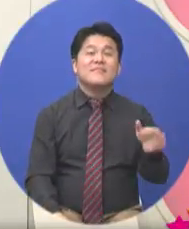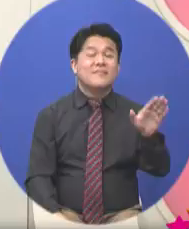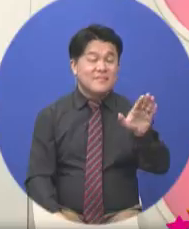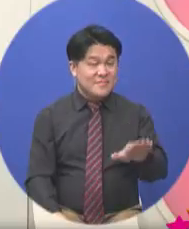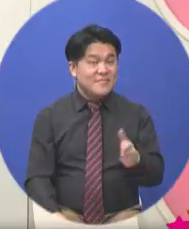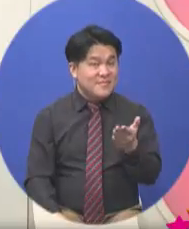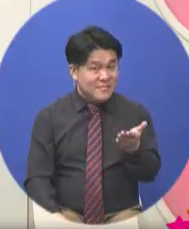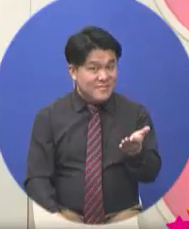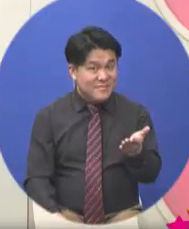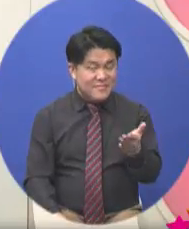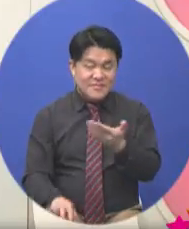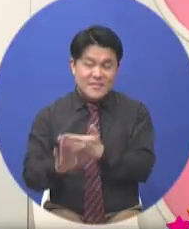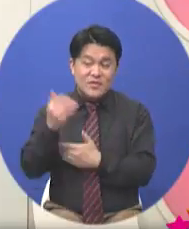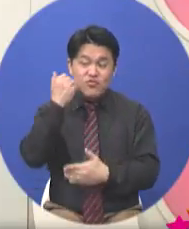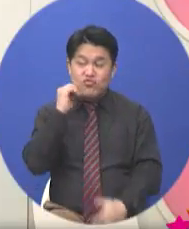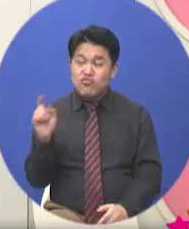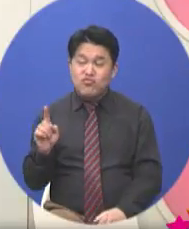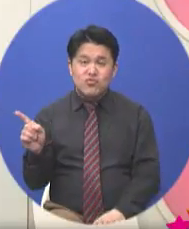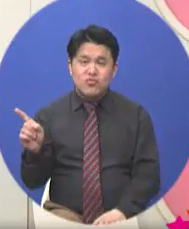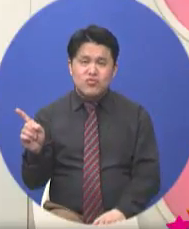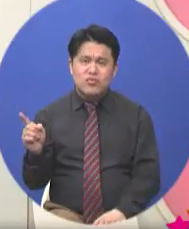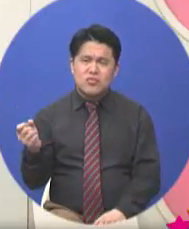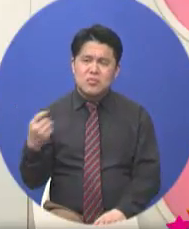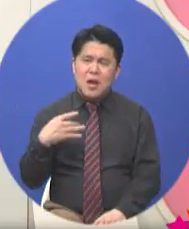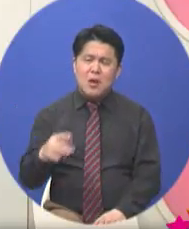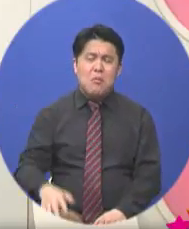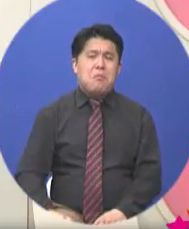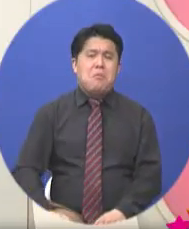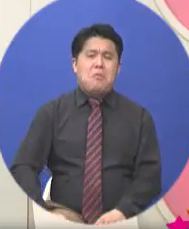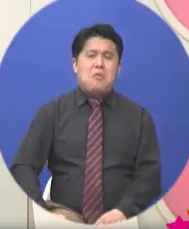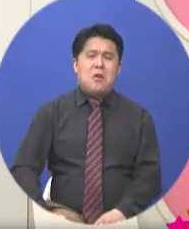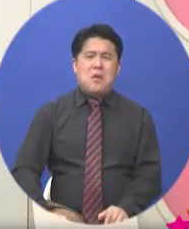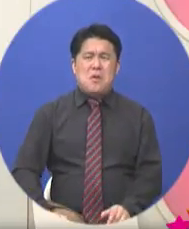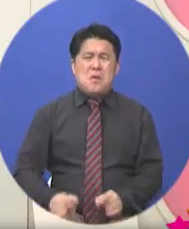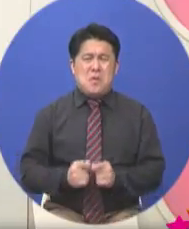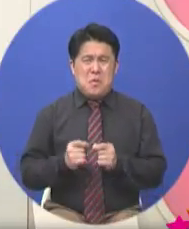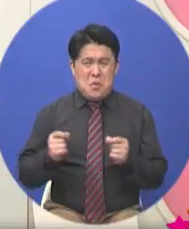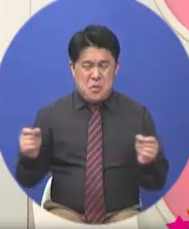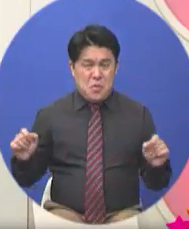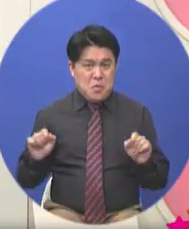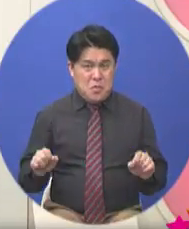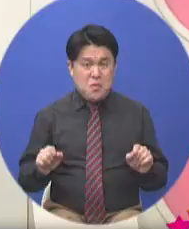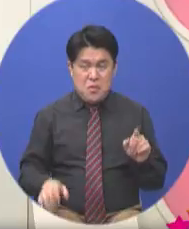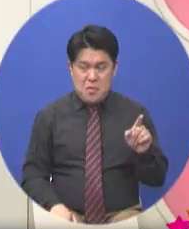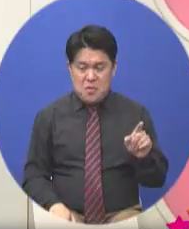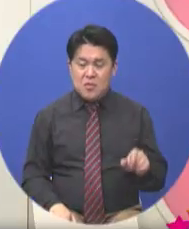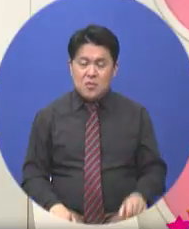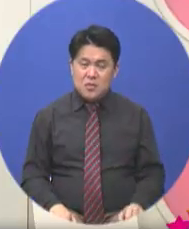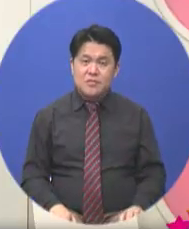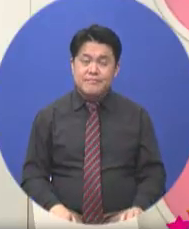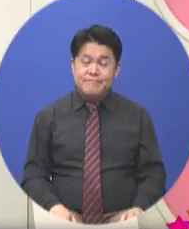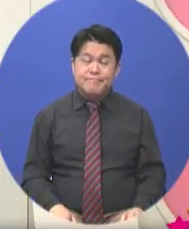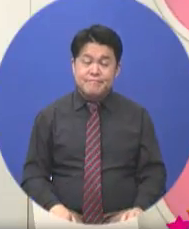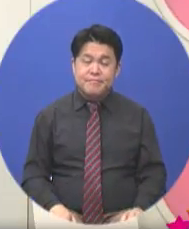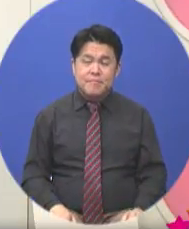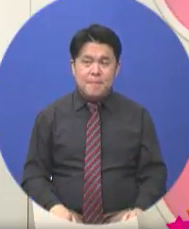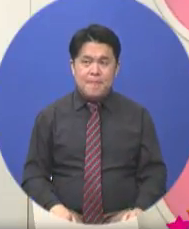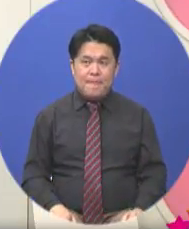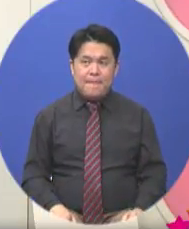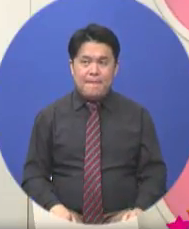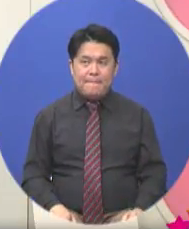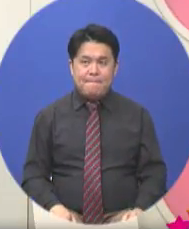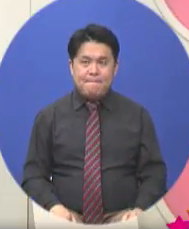많지만 딴 분들은 뭐 얘기하기를 아, 오래 사시니까 굉장히 참